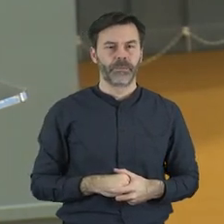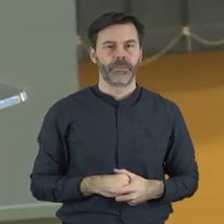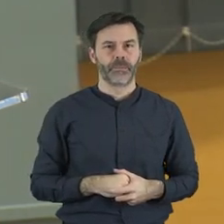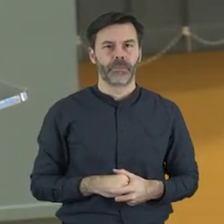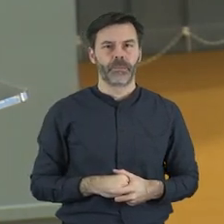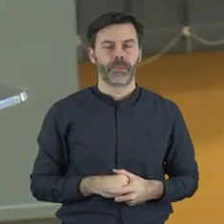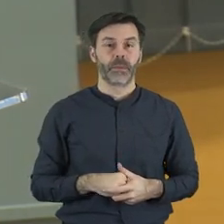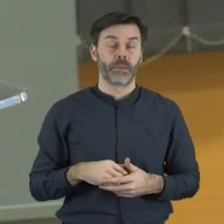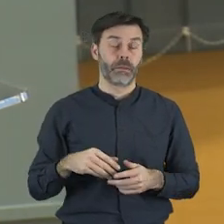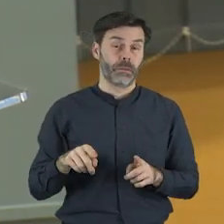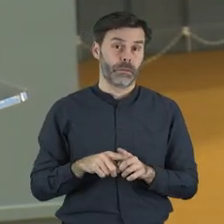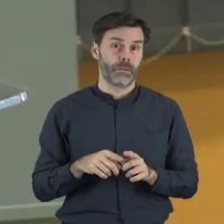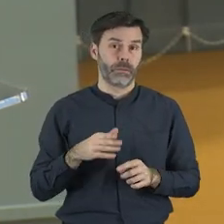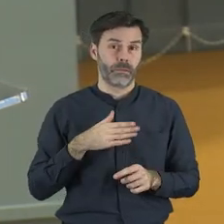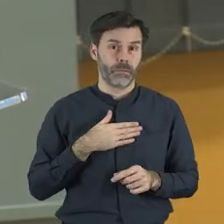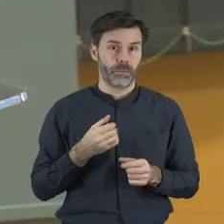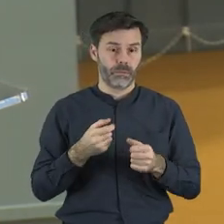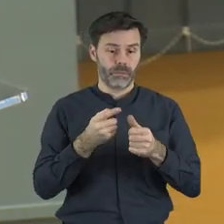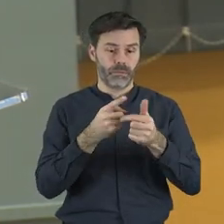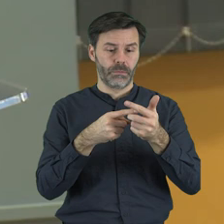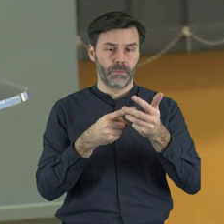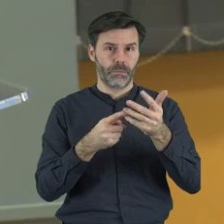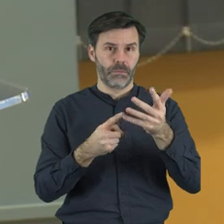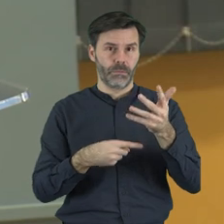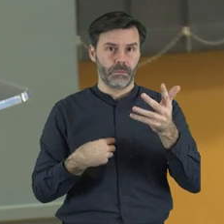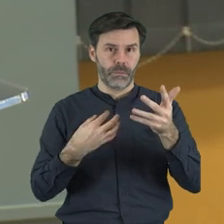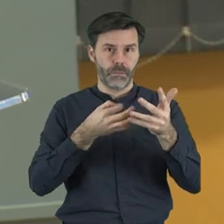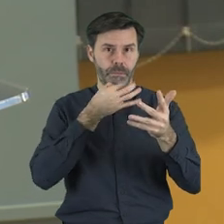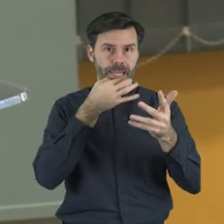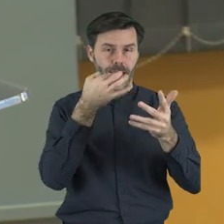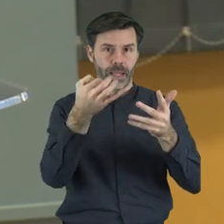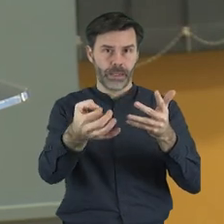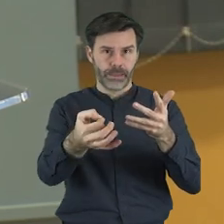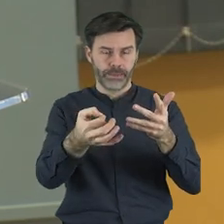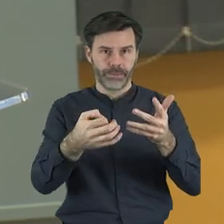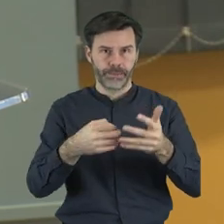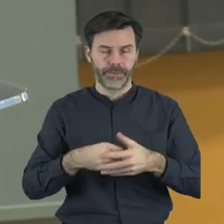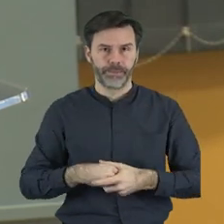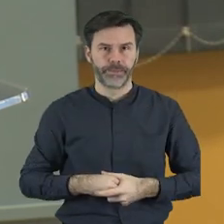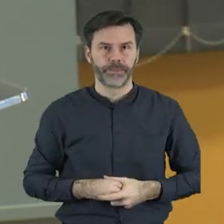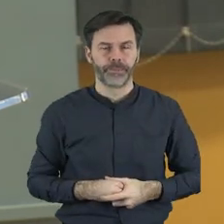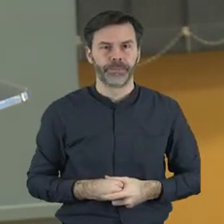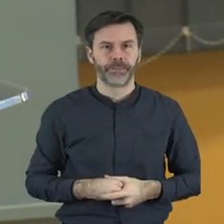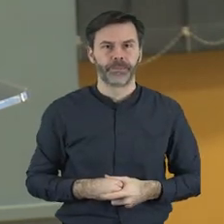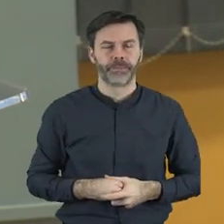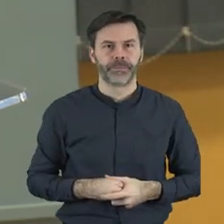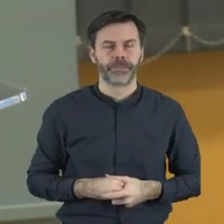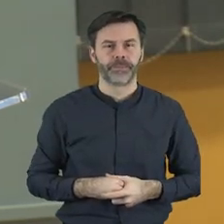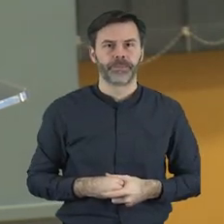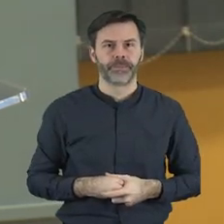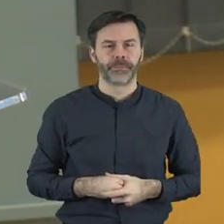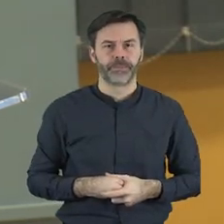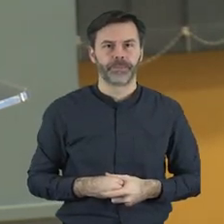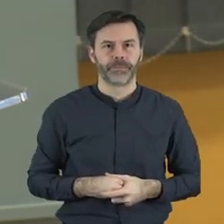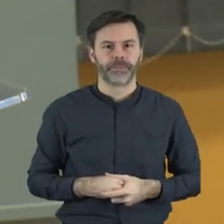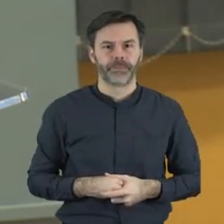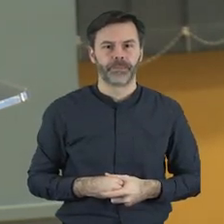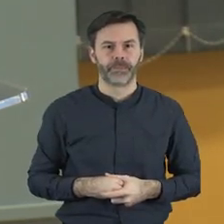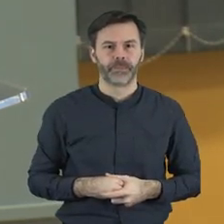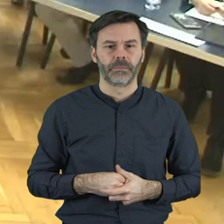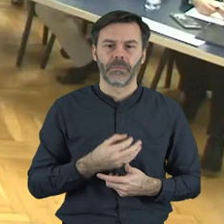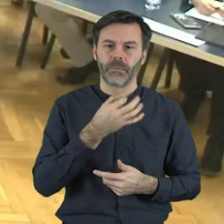tej sytuacji, nasuwają się lokalnym samorządom, nasuwają się również